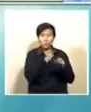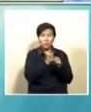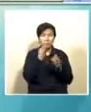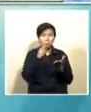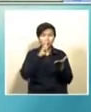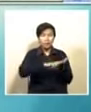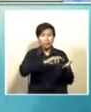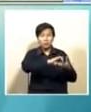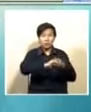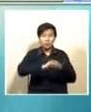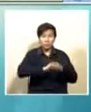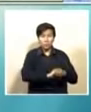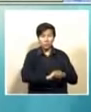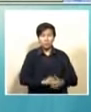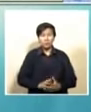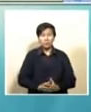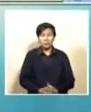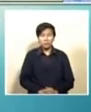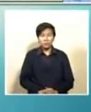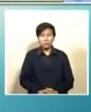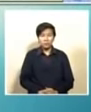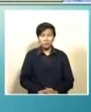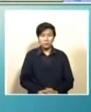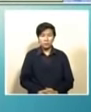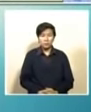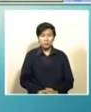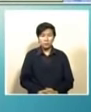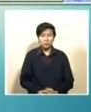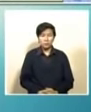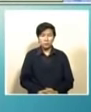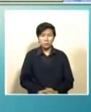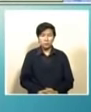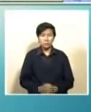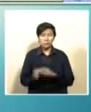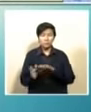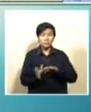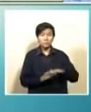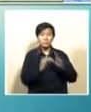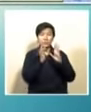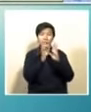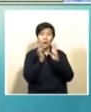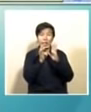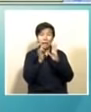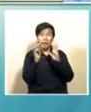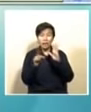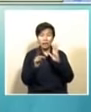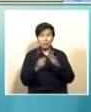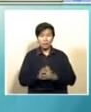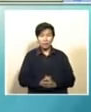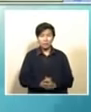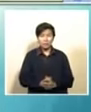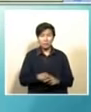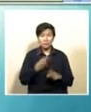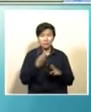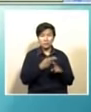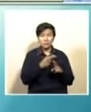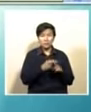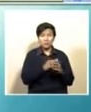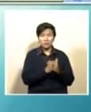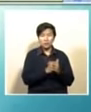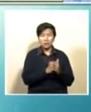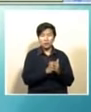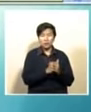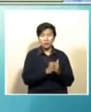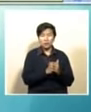ครับแล้ววันนี้เนี่ยเก็บที่ส่วนกลางแค่ 2,000 กว่าเม็ดเอง นะครับอันนี้คือยาที่เราพูดถึงว่าเป็นยาต้าน